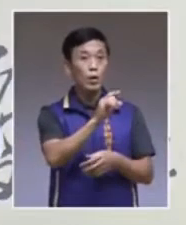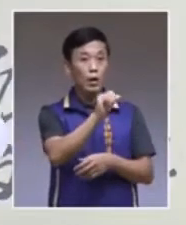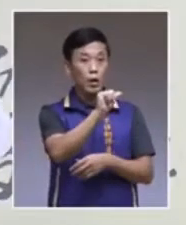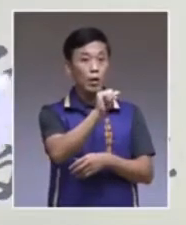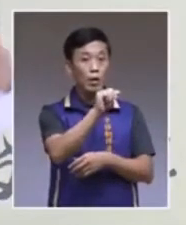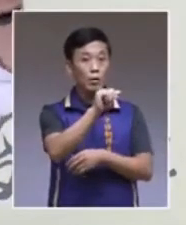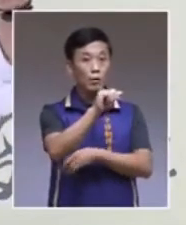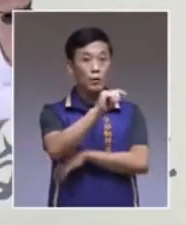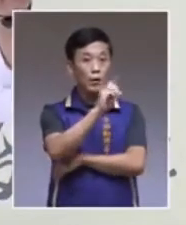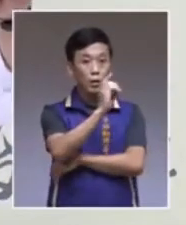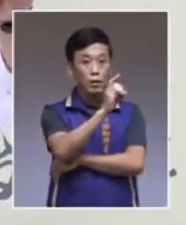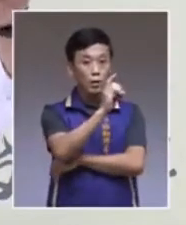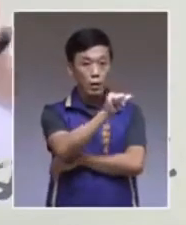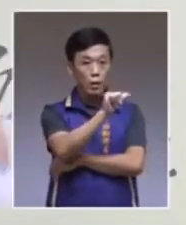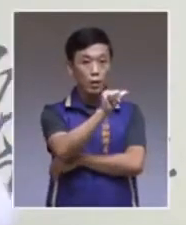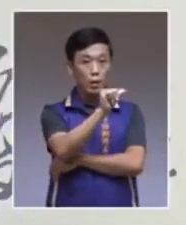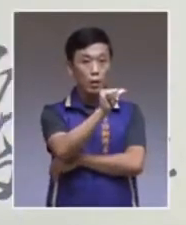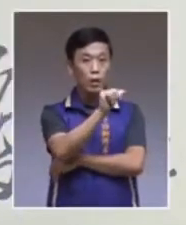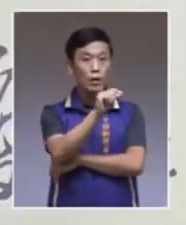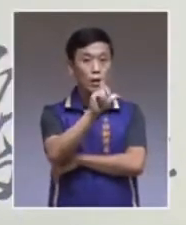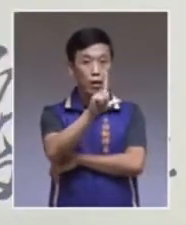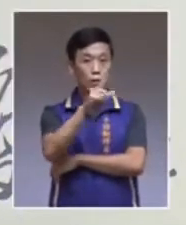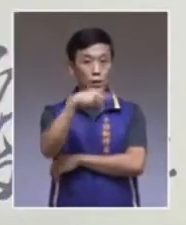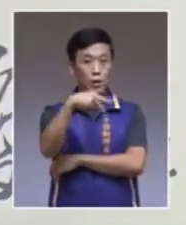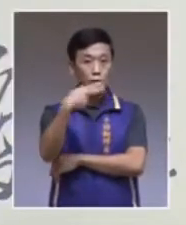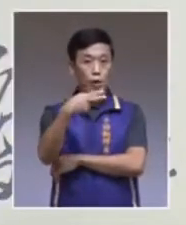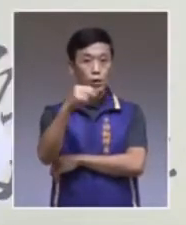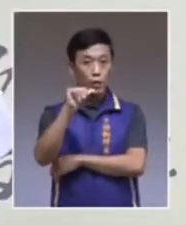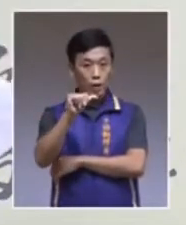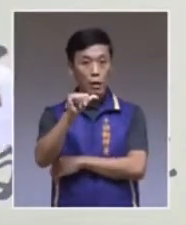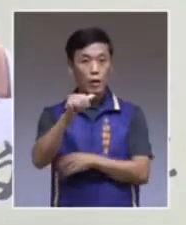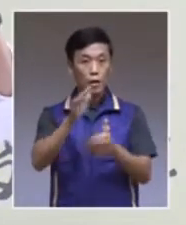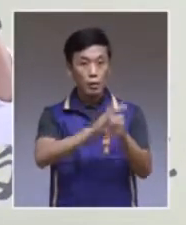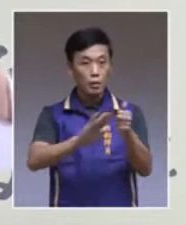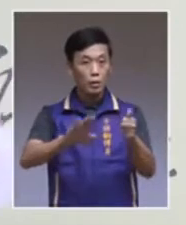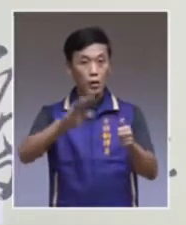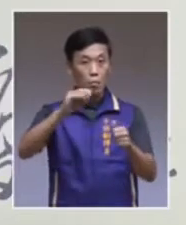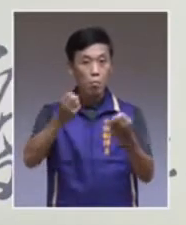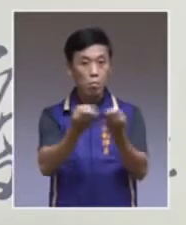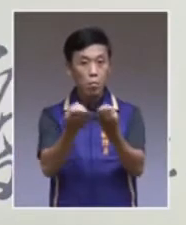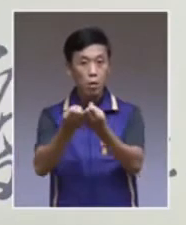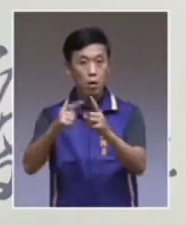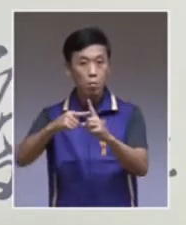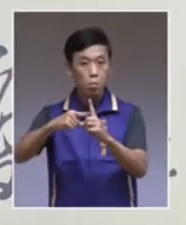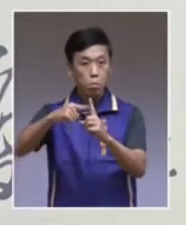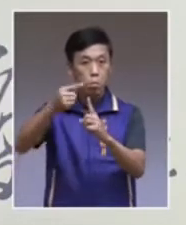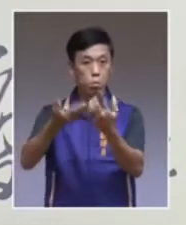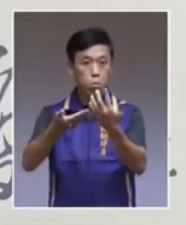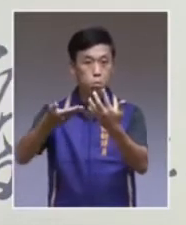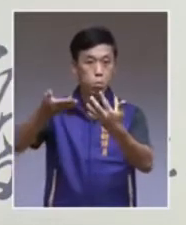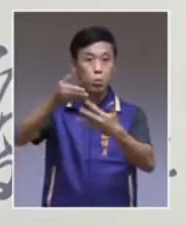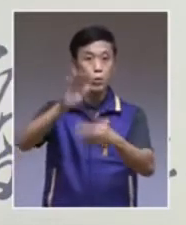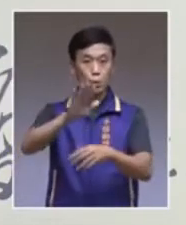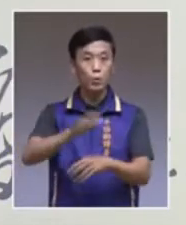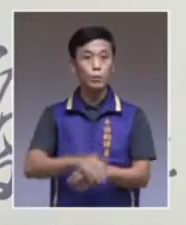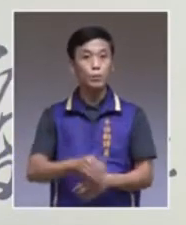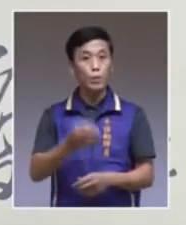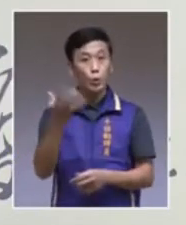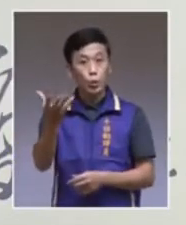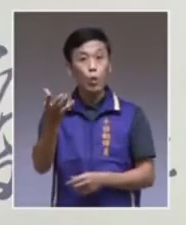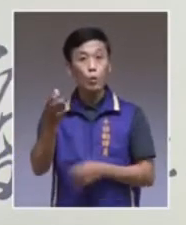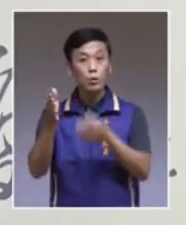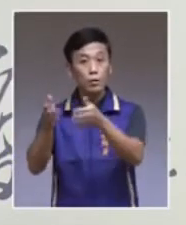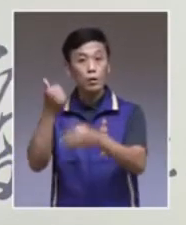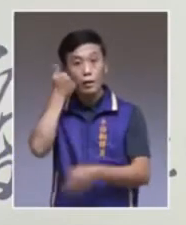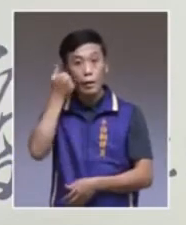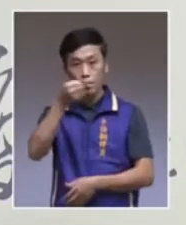它的发生率又往上的提高。那这个发生率往上的提高最多都是在于比较年轻的